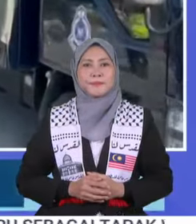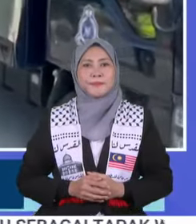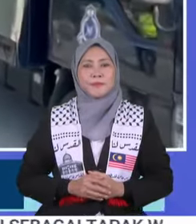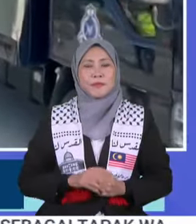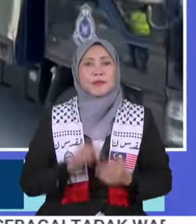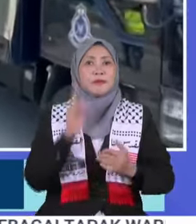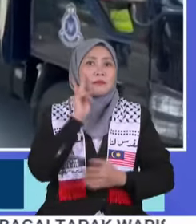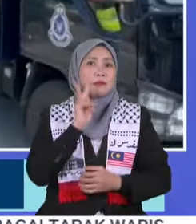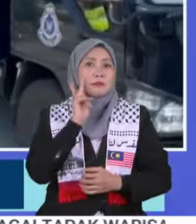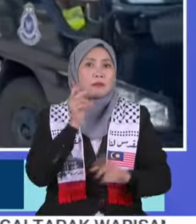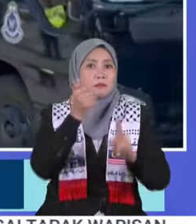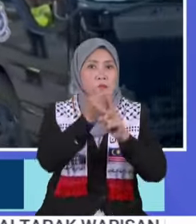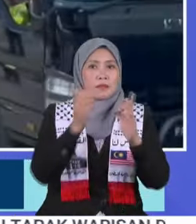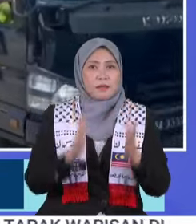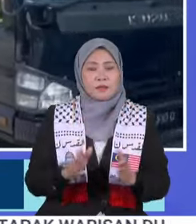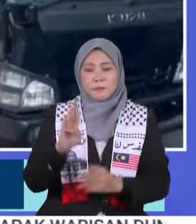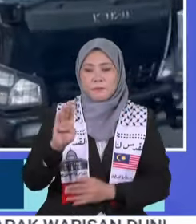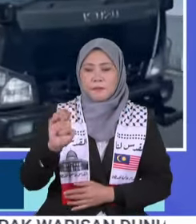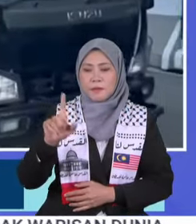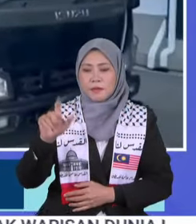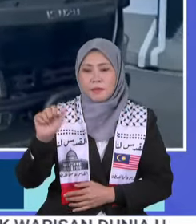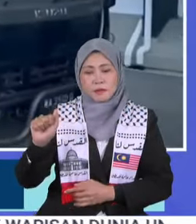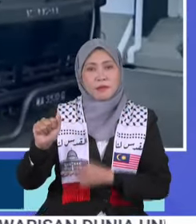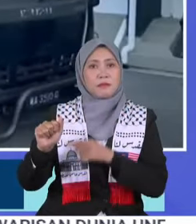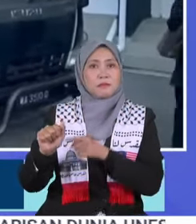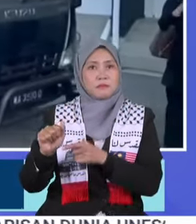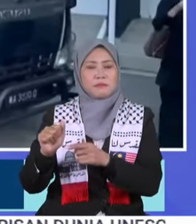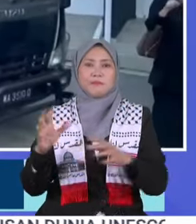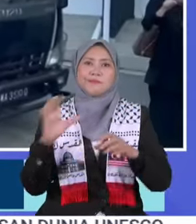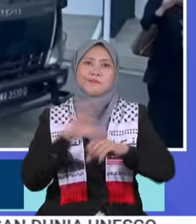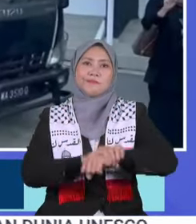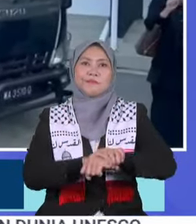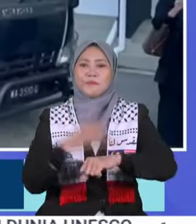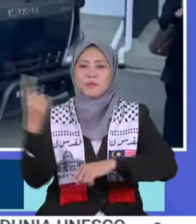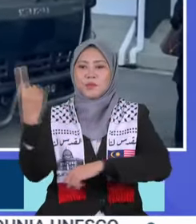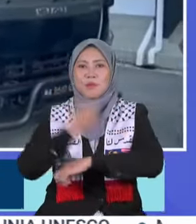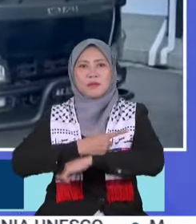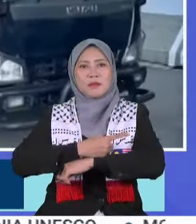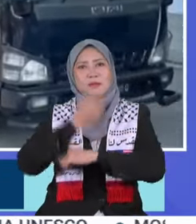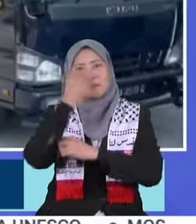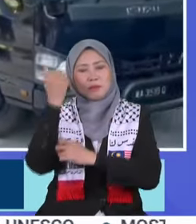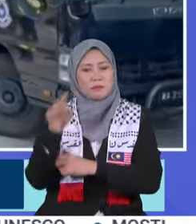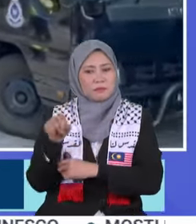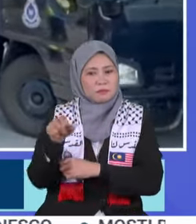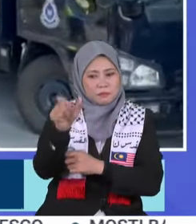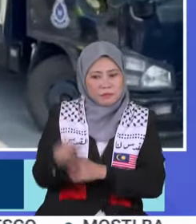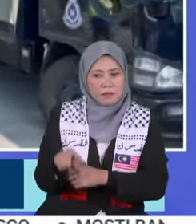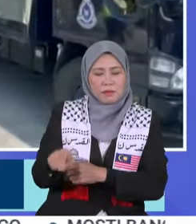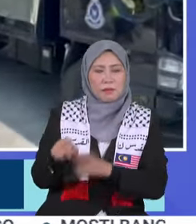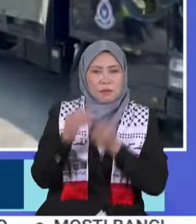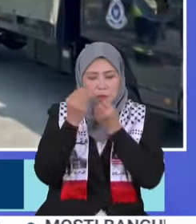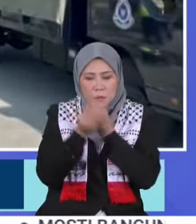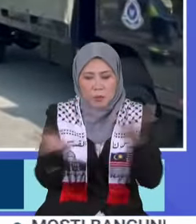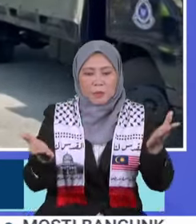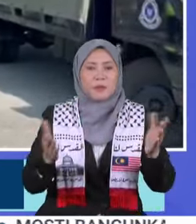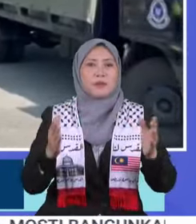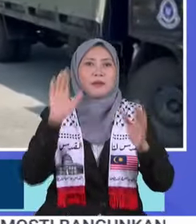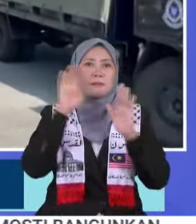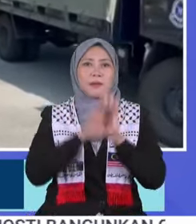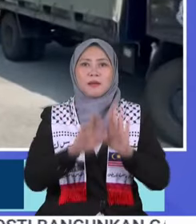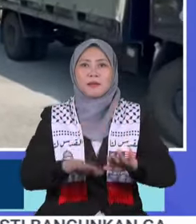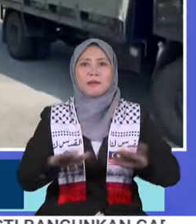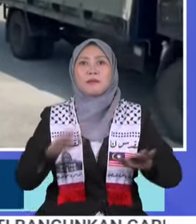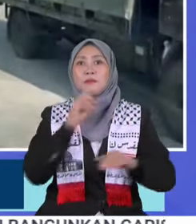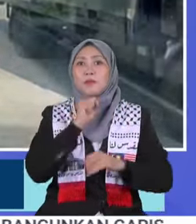Kakak kepada mangsa bunuh Bella atau Mila Sharmila Samsusah direman selama sehari. Ini berikutan dia didapati mendedahkan gambar kanak-kanak berusia